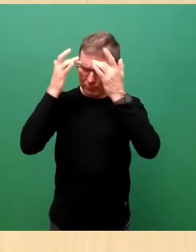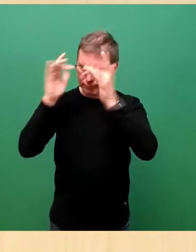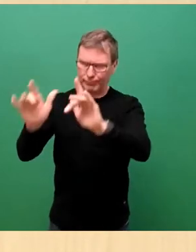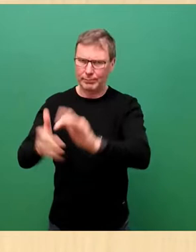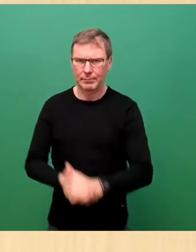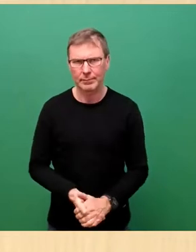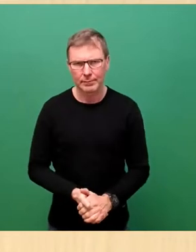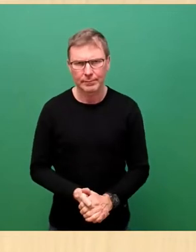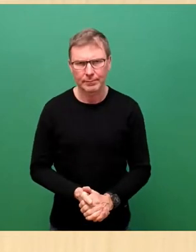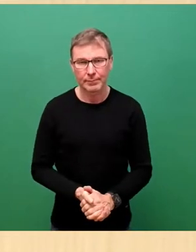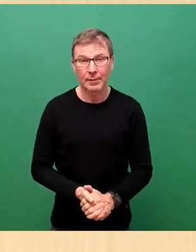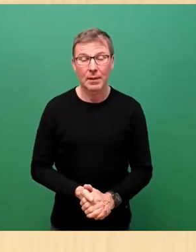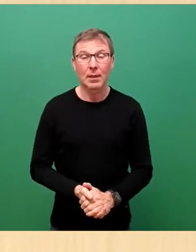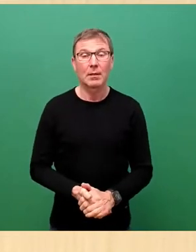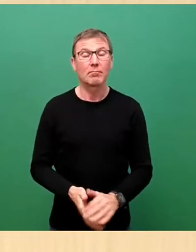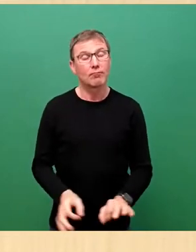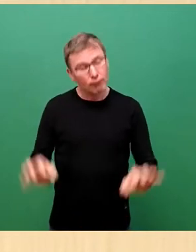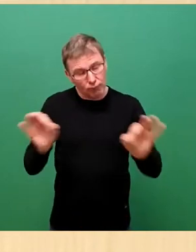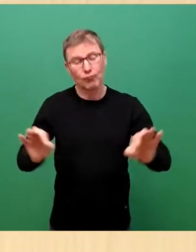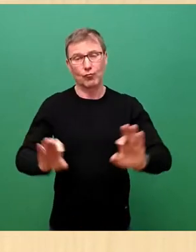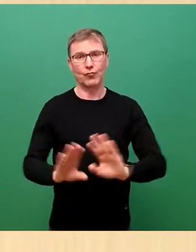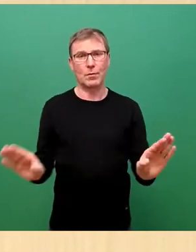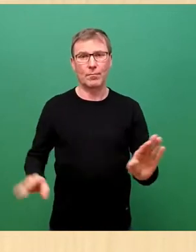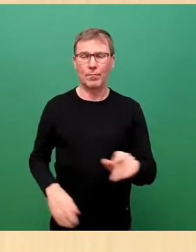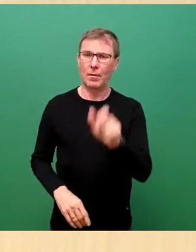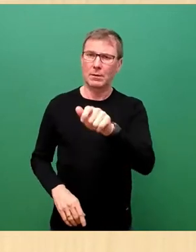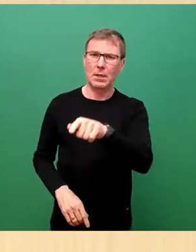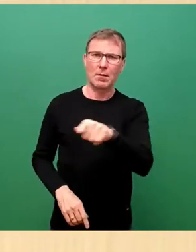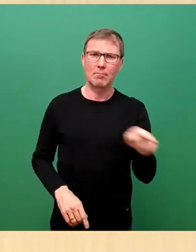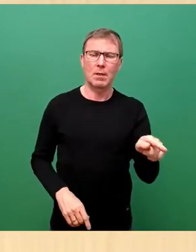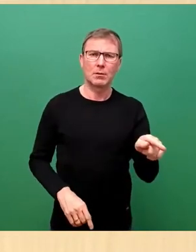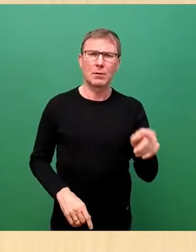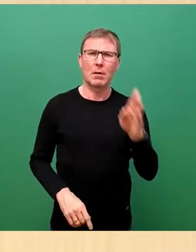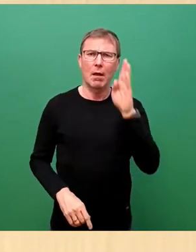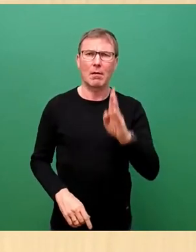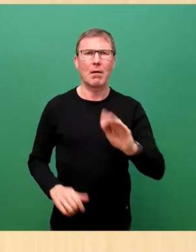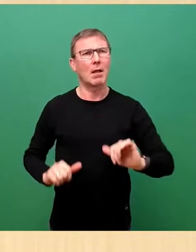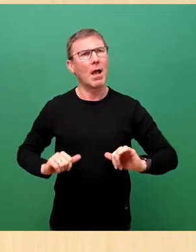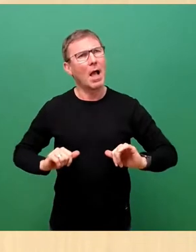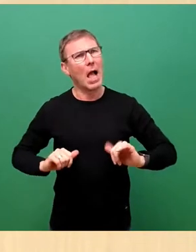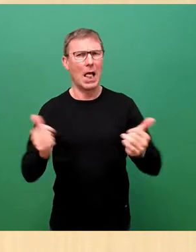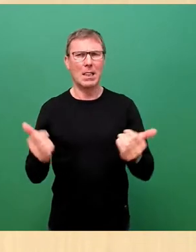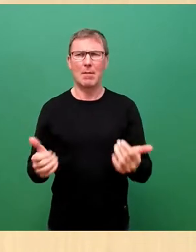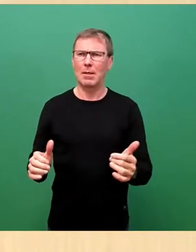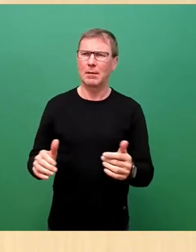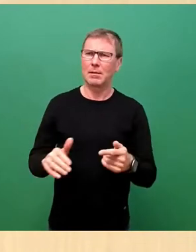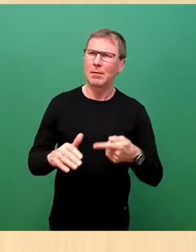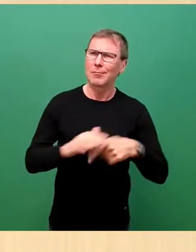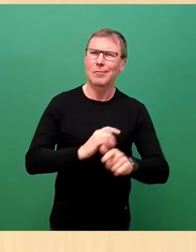ist entsetzlich, was die Menschen dort gerade erleben und durchleiden